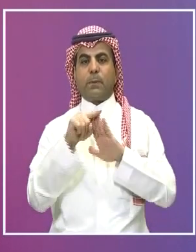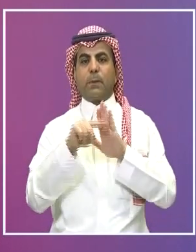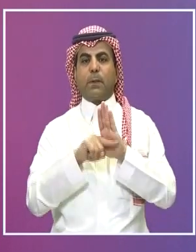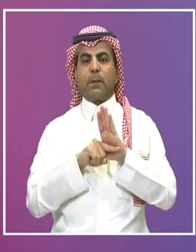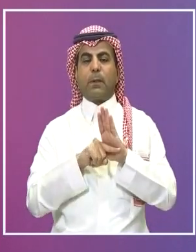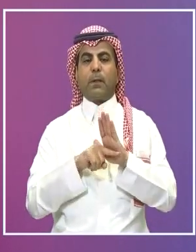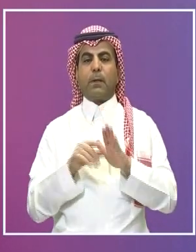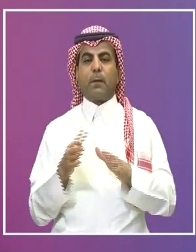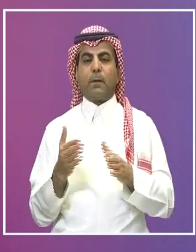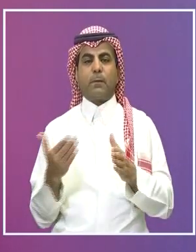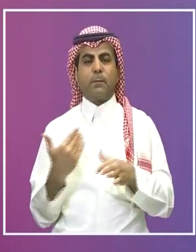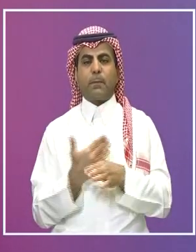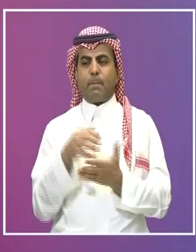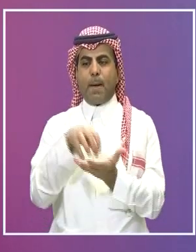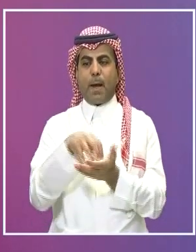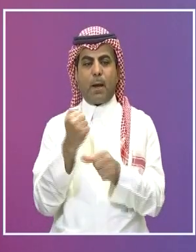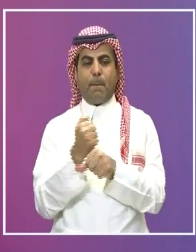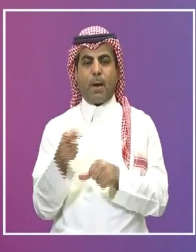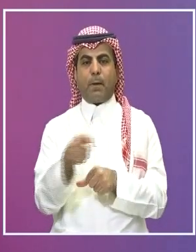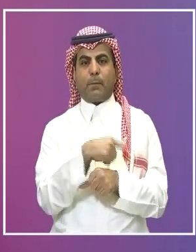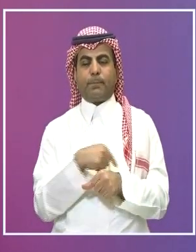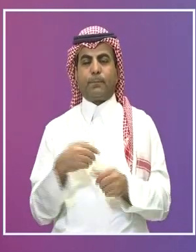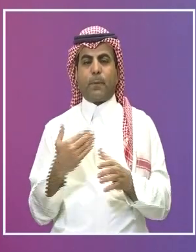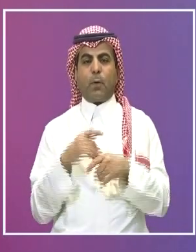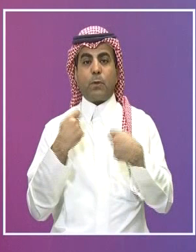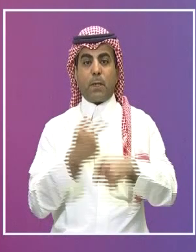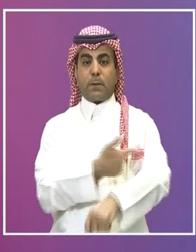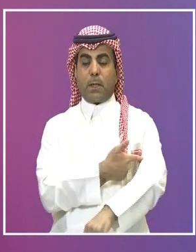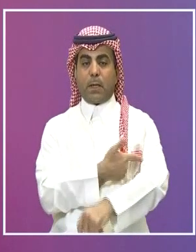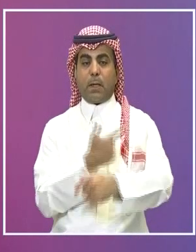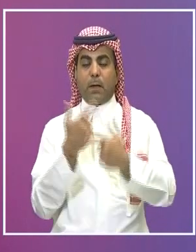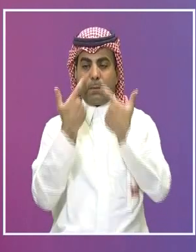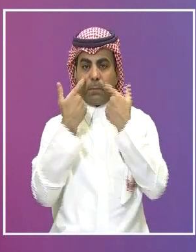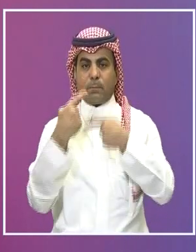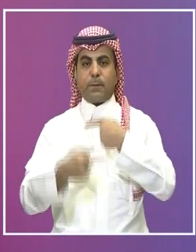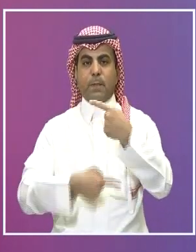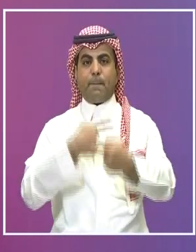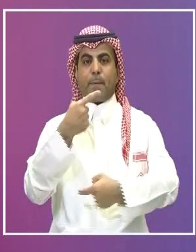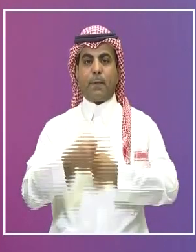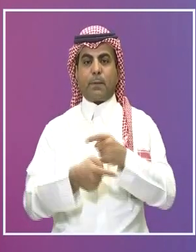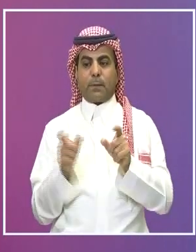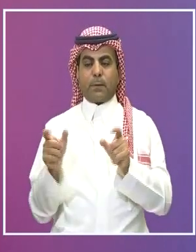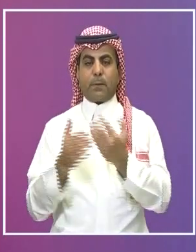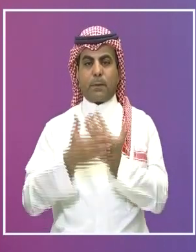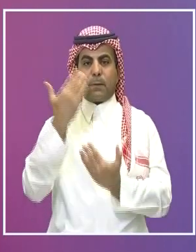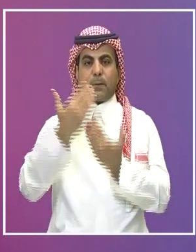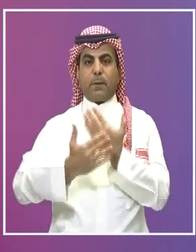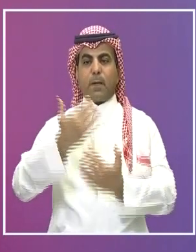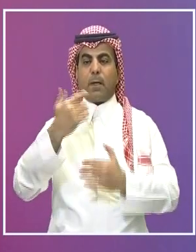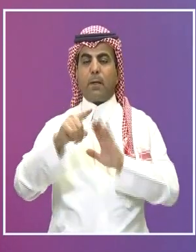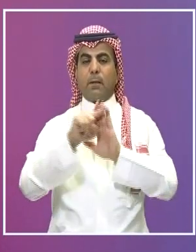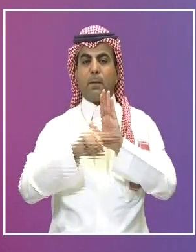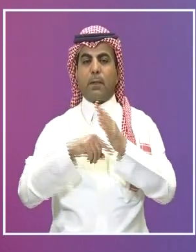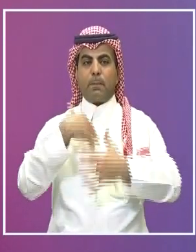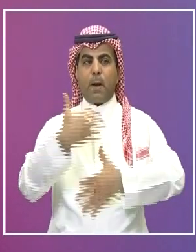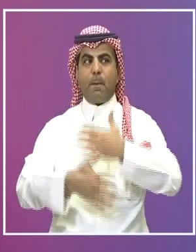المستجد COVID-19 في مقرات الأعمال. وتقوم هيئة الصحة العامة وقاية بشكل مستمر بتحديث هذه الإجراءات بما